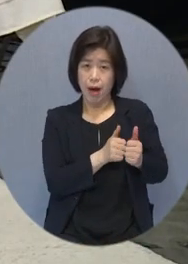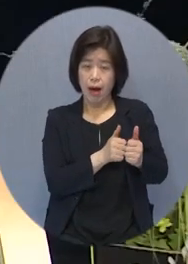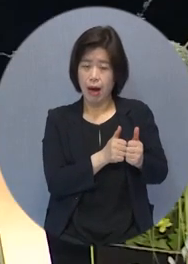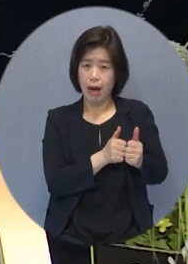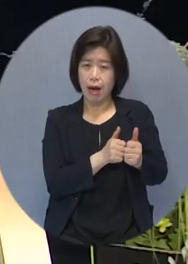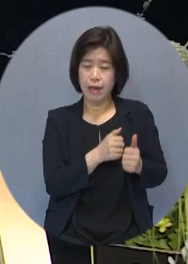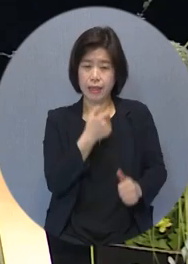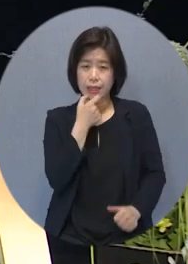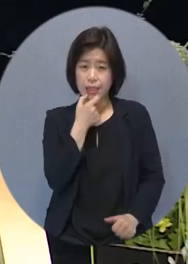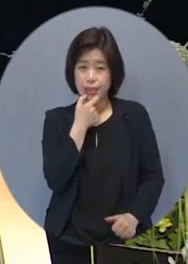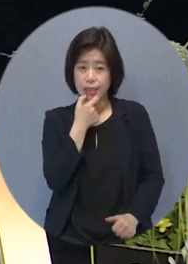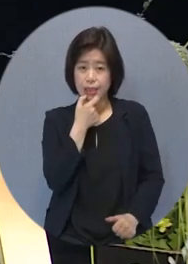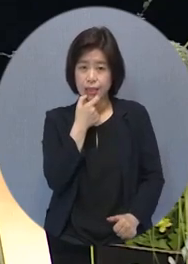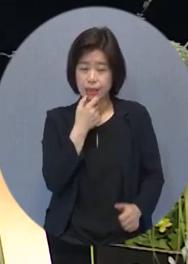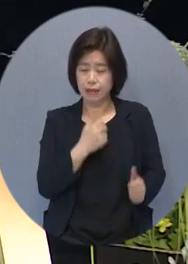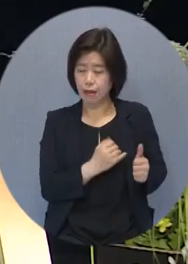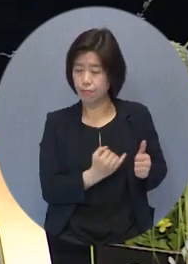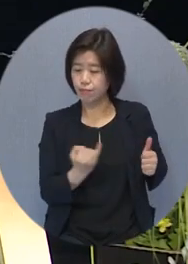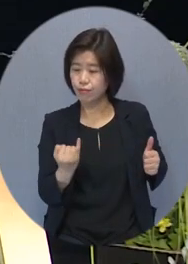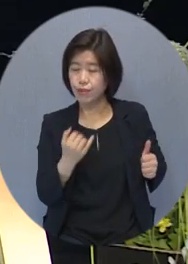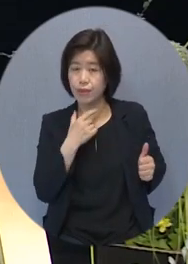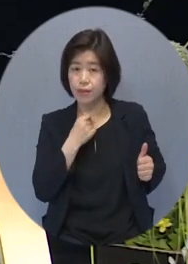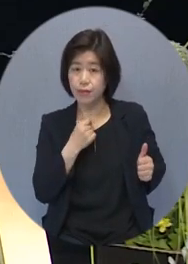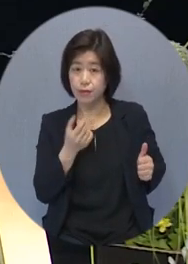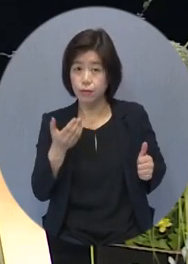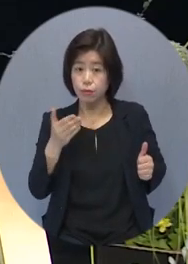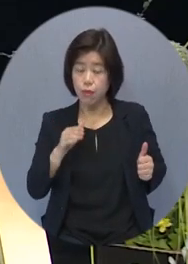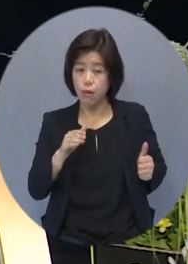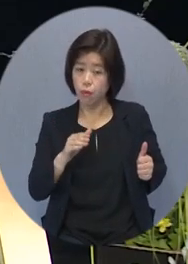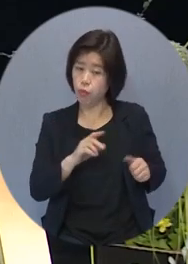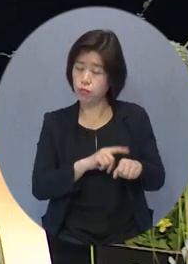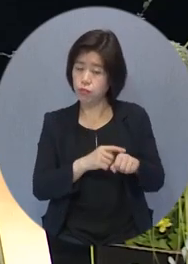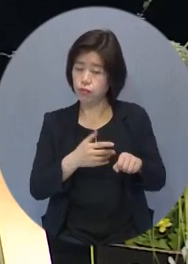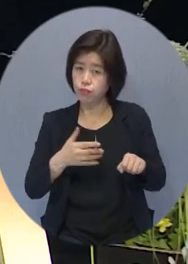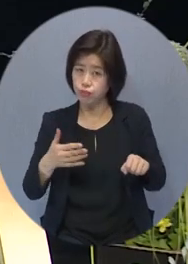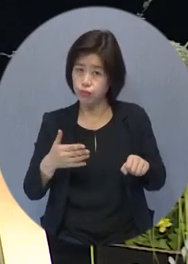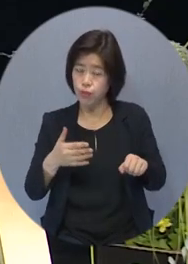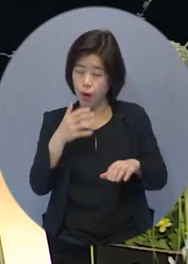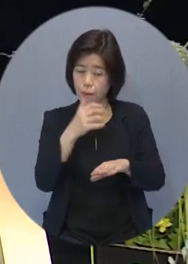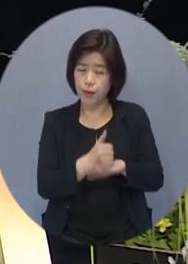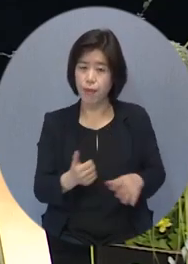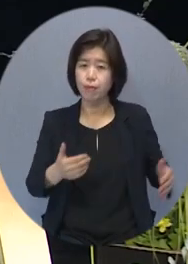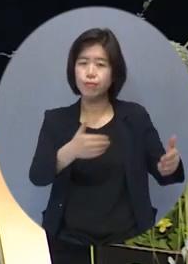것이 나쁘지 않은 것이 되고 이내 포옹까지 하게 되고